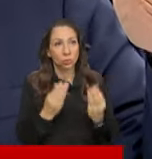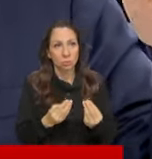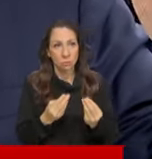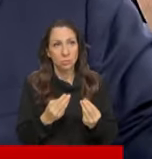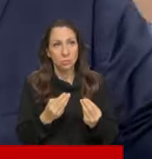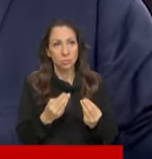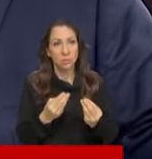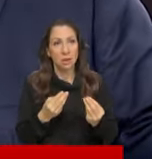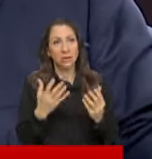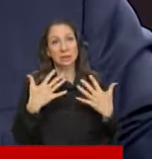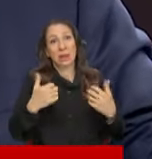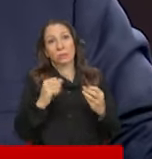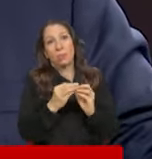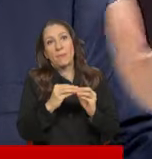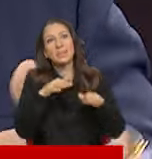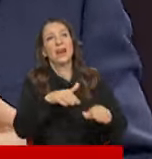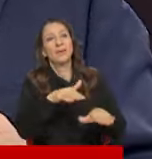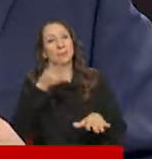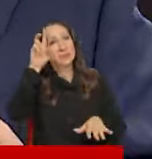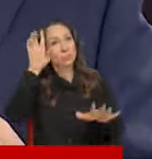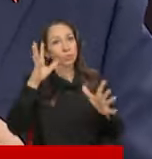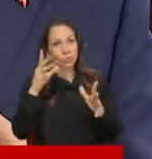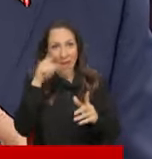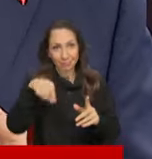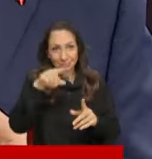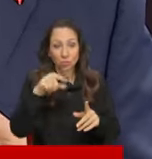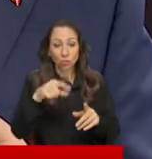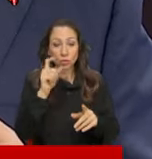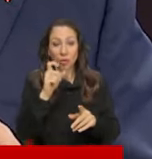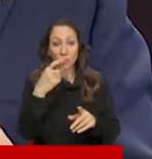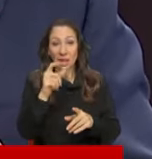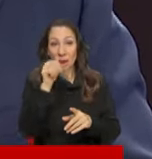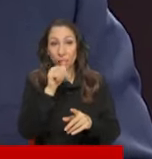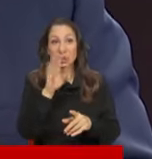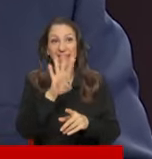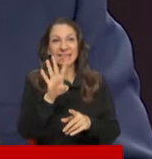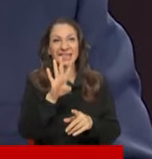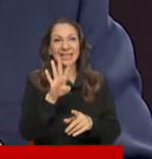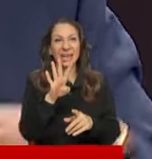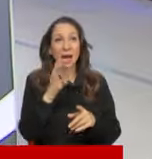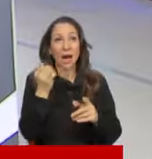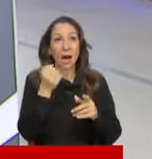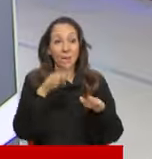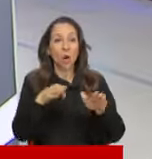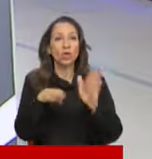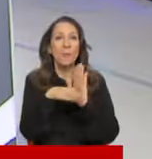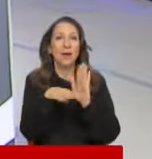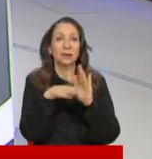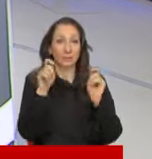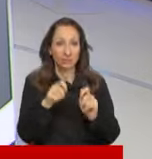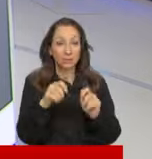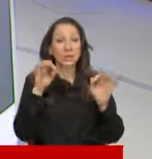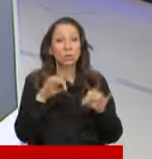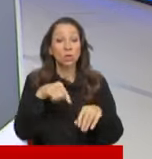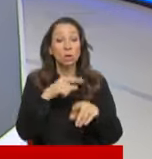H Yani artık sağlık sorunu haline geldi Bunun için ben bugüne kadar 9640 araçlık otopark yaptım